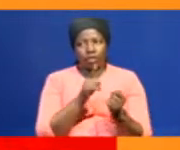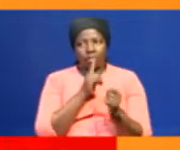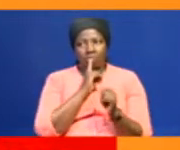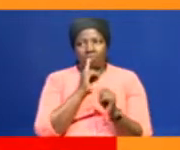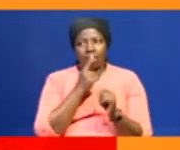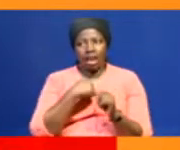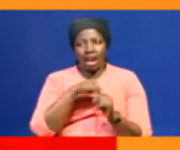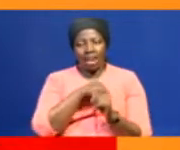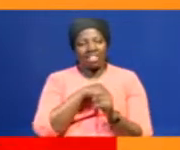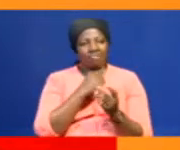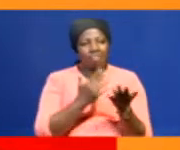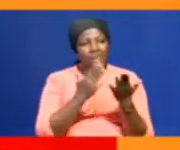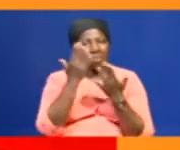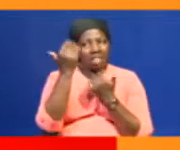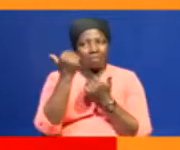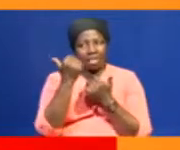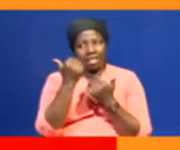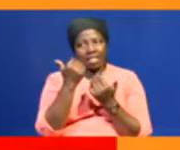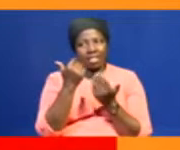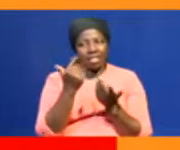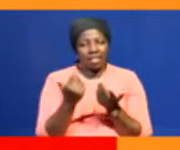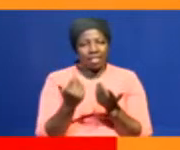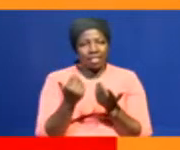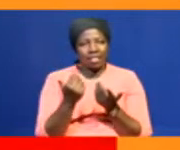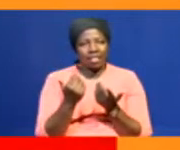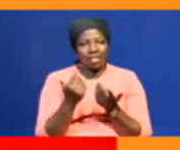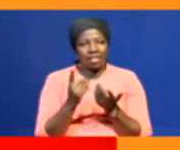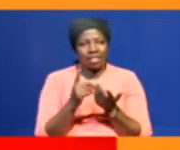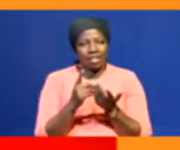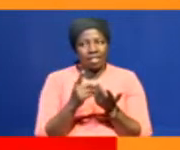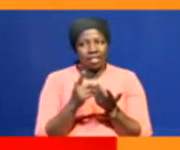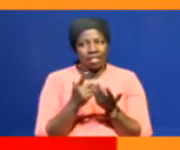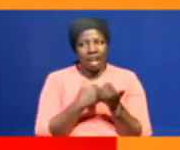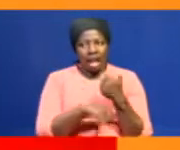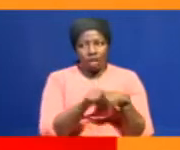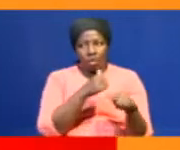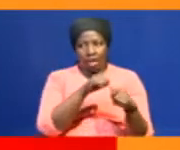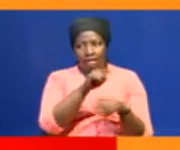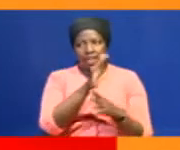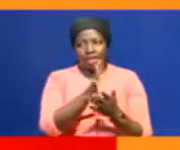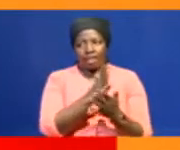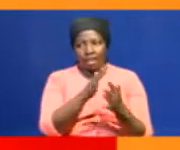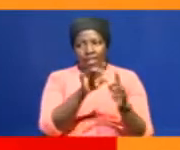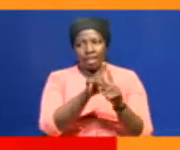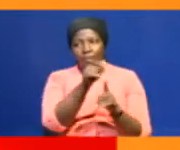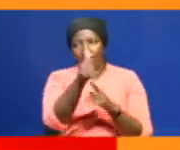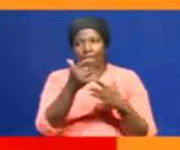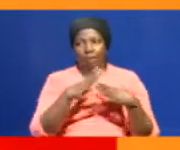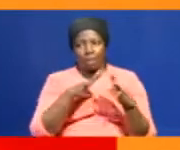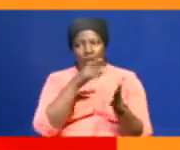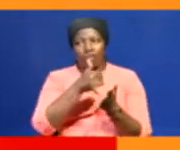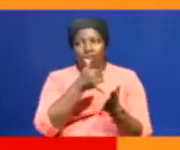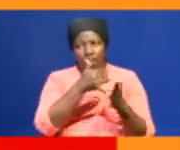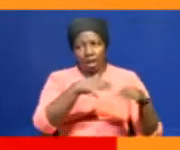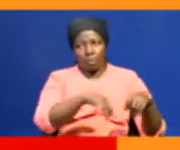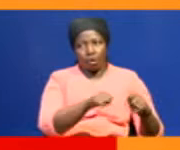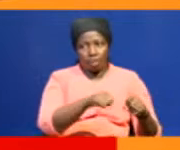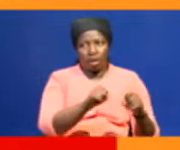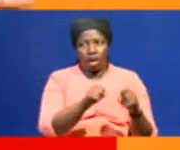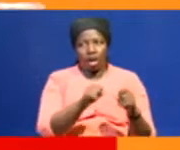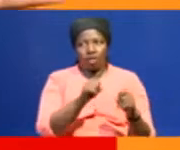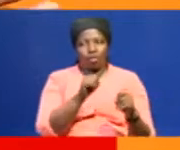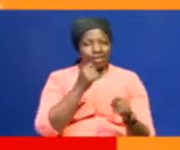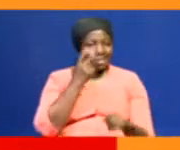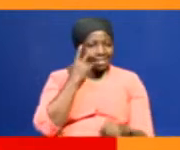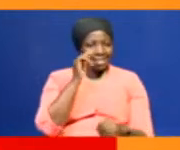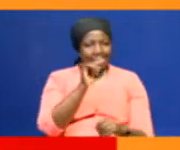tunatarajia kuchangamkiwa pengine ukiangalia tu katika sekta hiyo na pia wale wahusika kama wana bodaboda wanapochangia, unadhani kama itakuwa